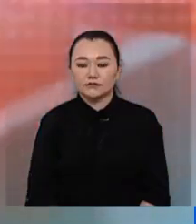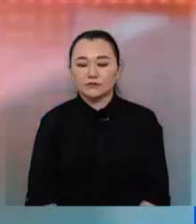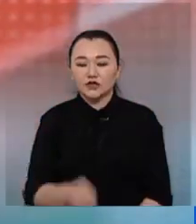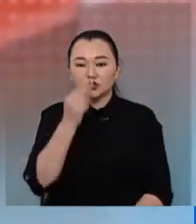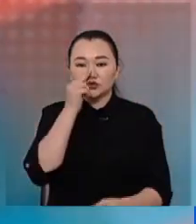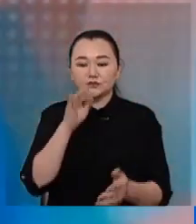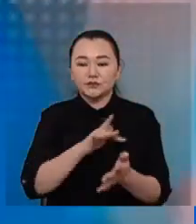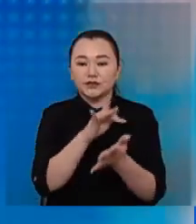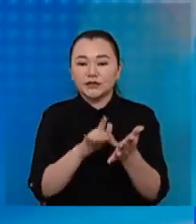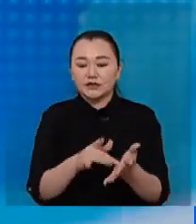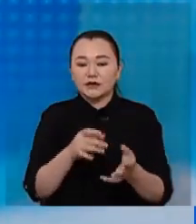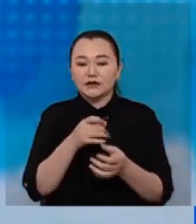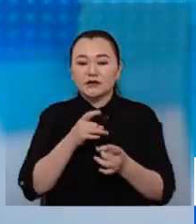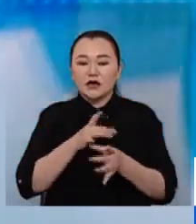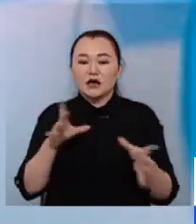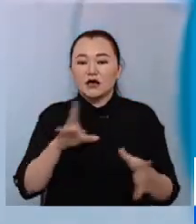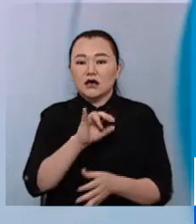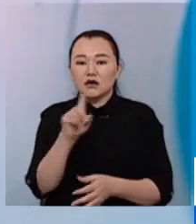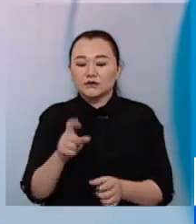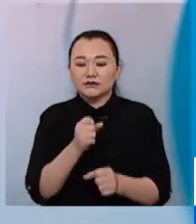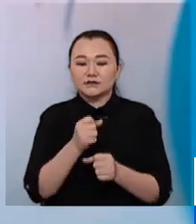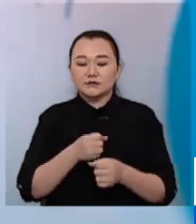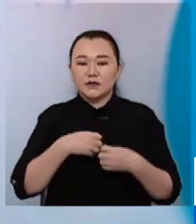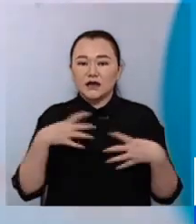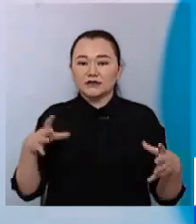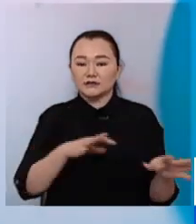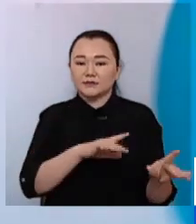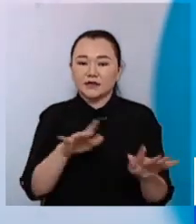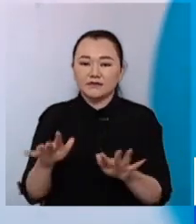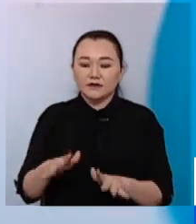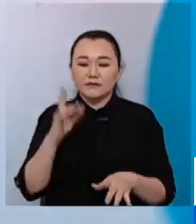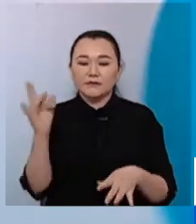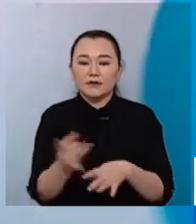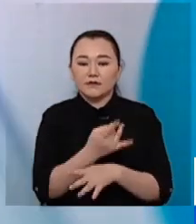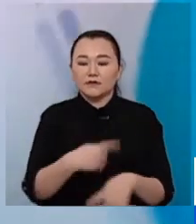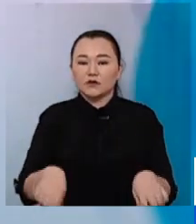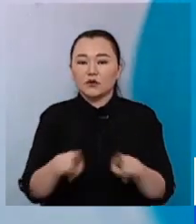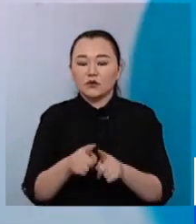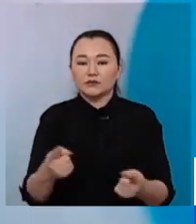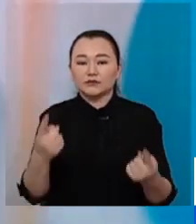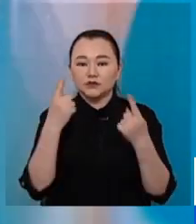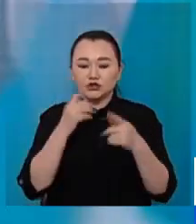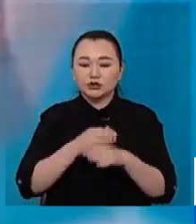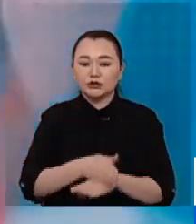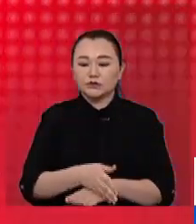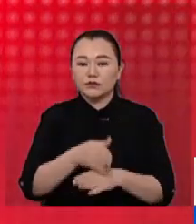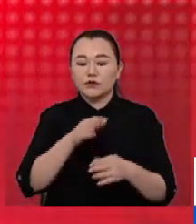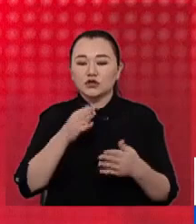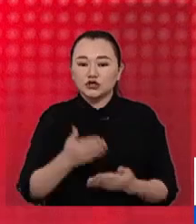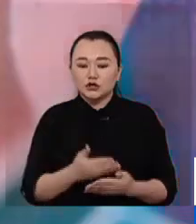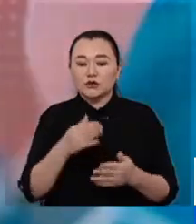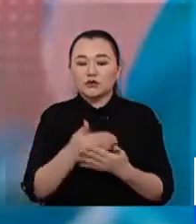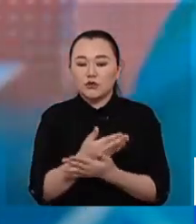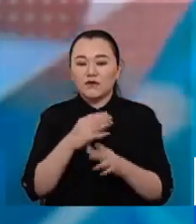В Шымкенте отметили Наурыз. С таким размахом праздник провели впервые. Жителям и гостям города представили